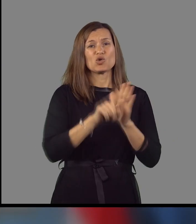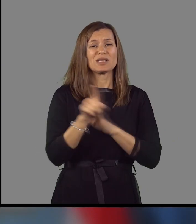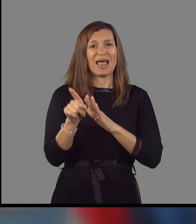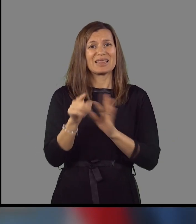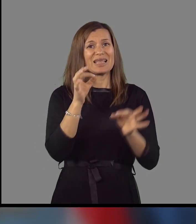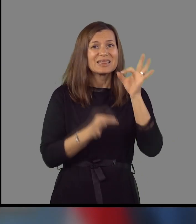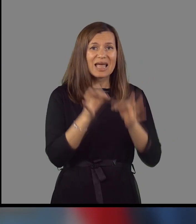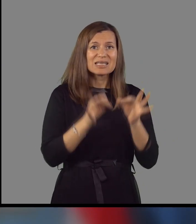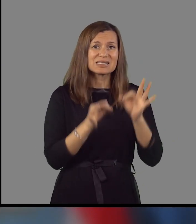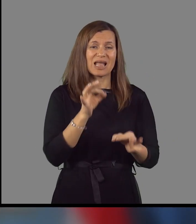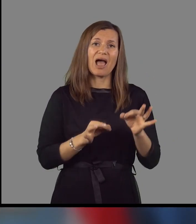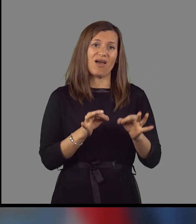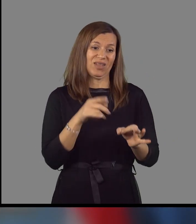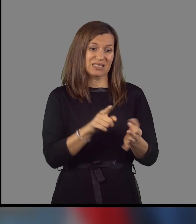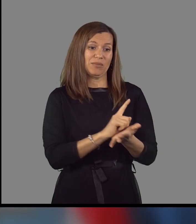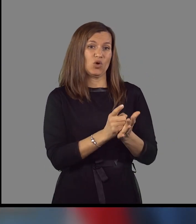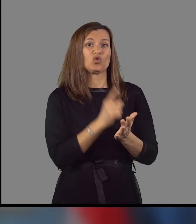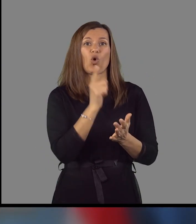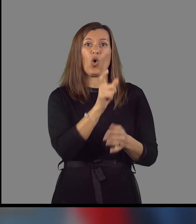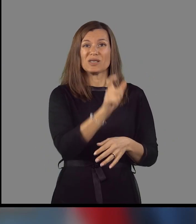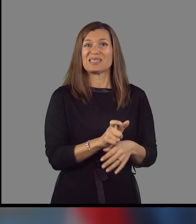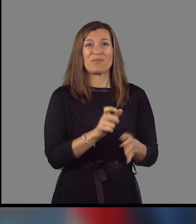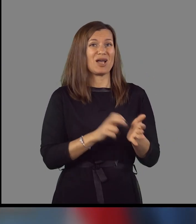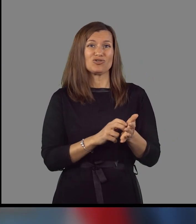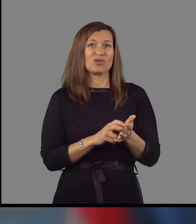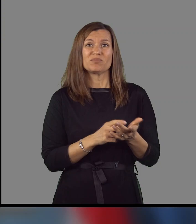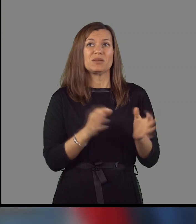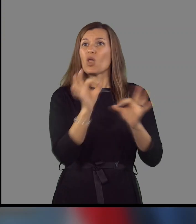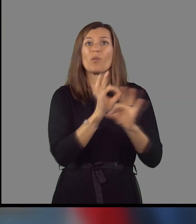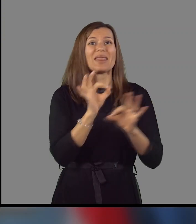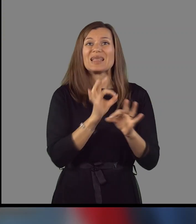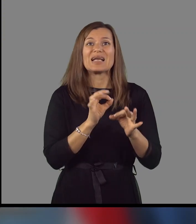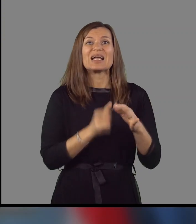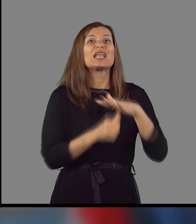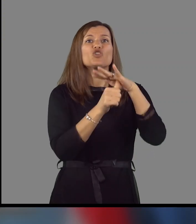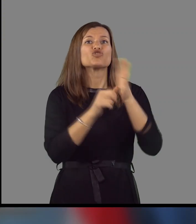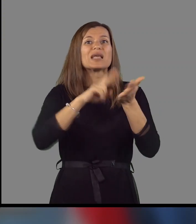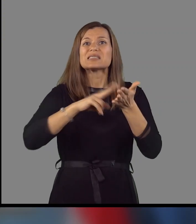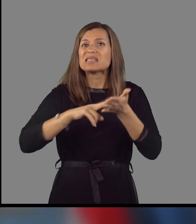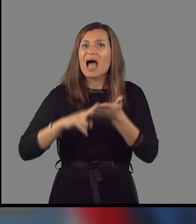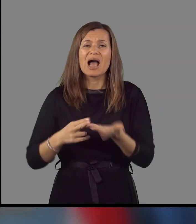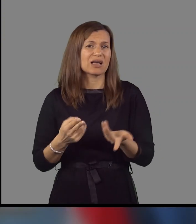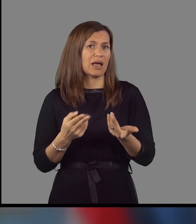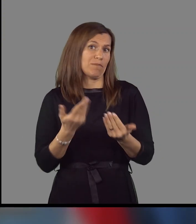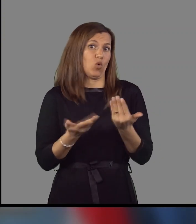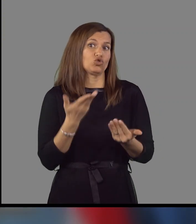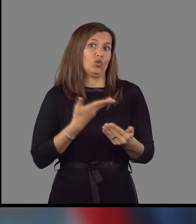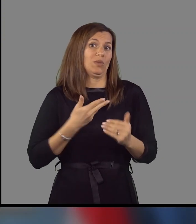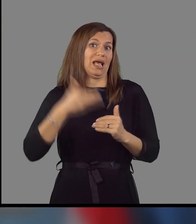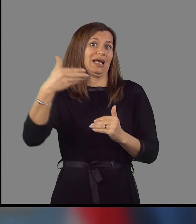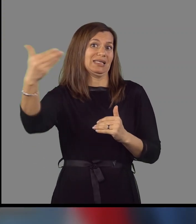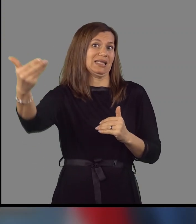lahko rezultati testa v prvem trenutku, ko oseba še ima nobenih kliničnih znakov, pa jih bo morala